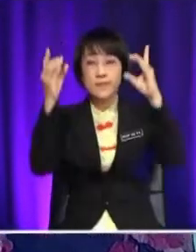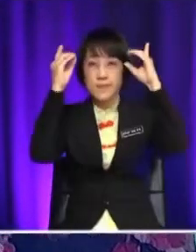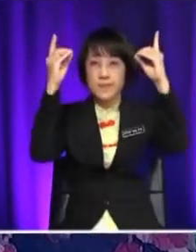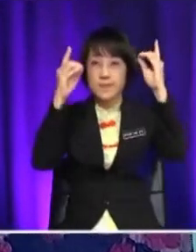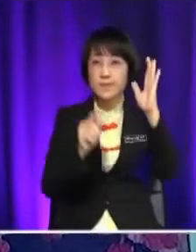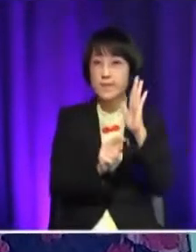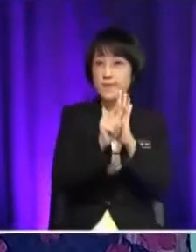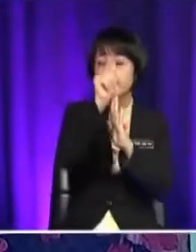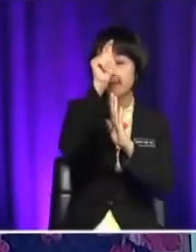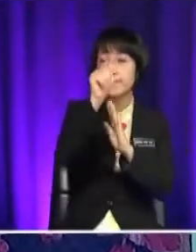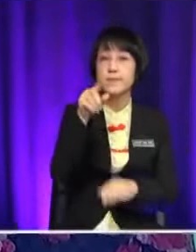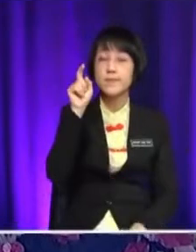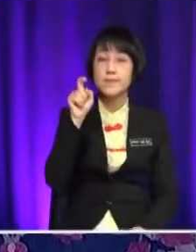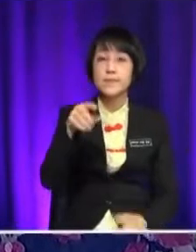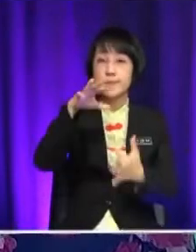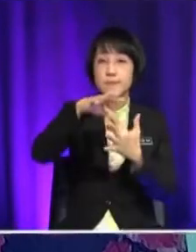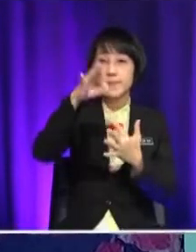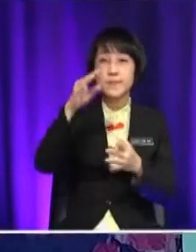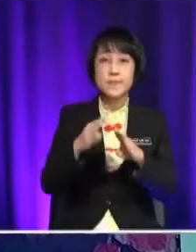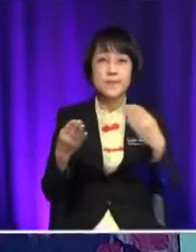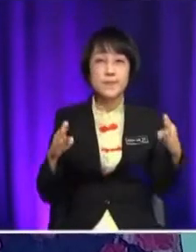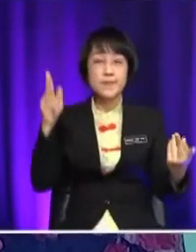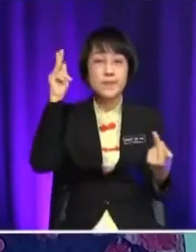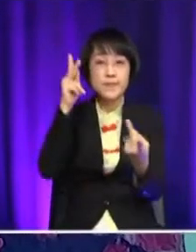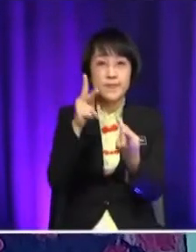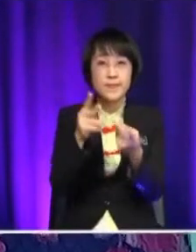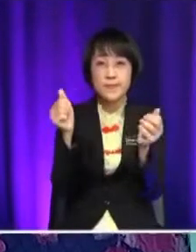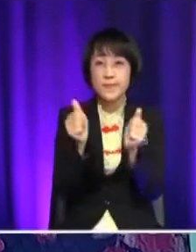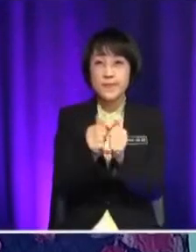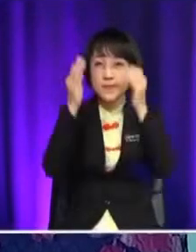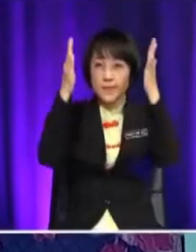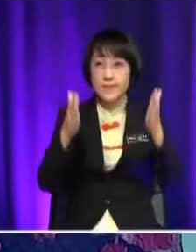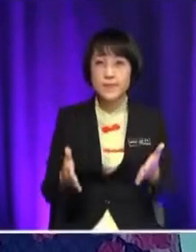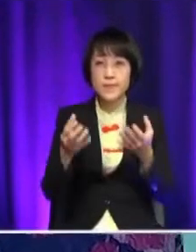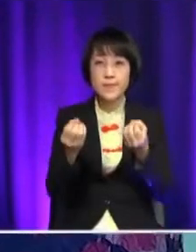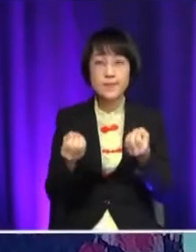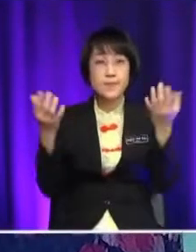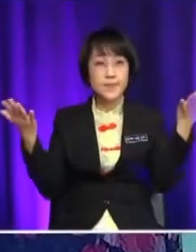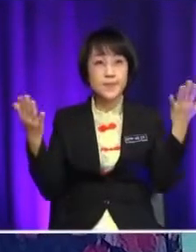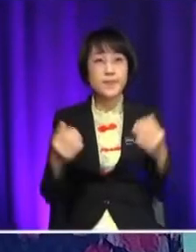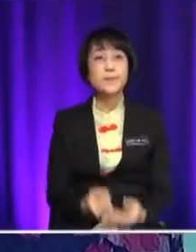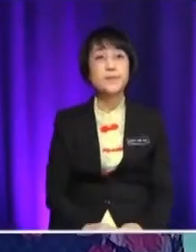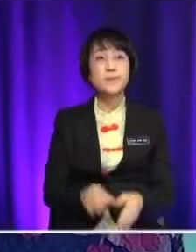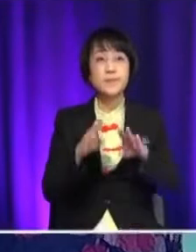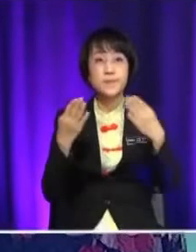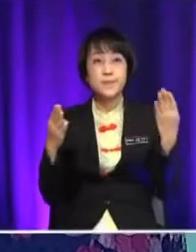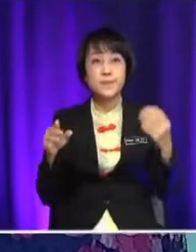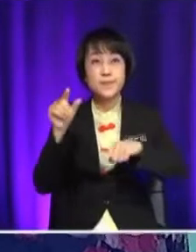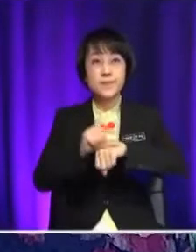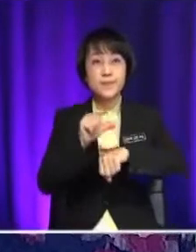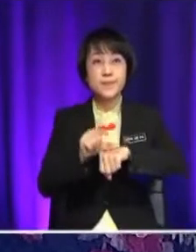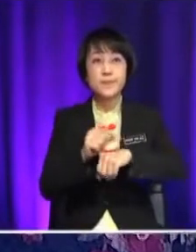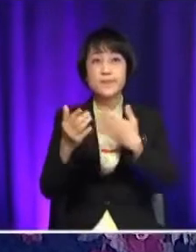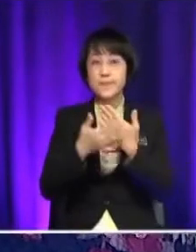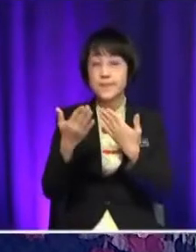kena sesuaikan mengikut khalayak. Dan akhir sekali, bahasanya mestilah mudah difahami dan masih lagi